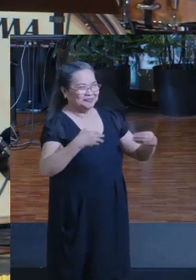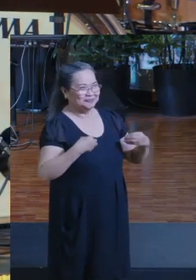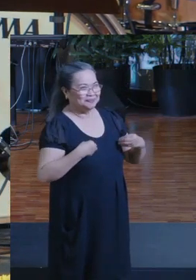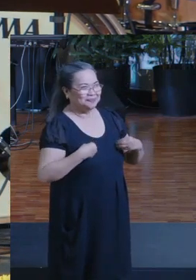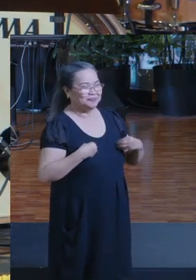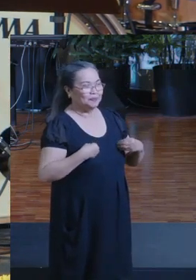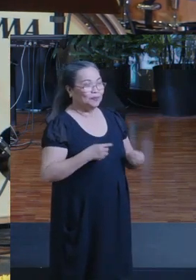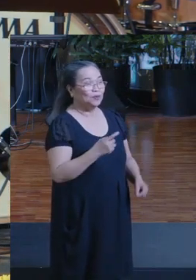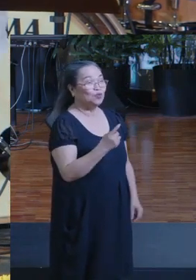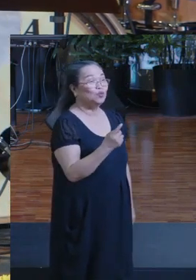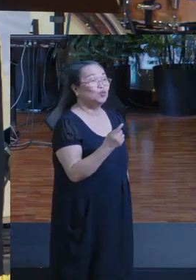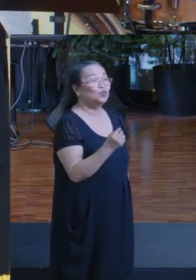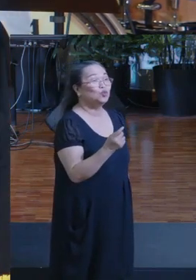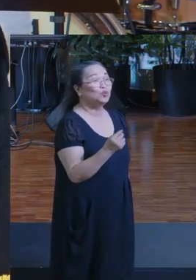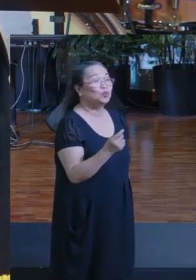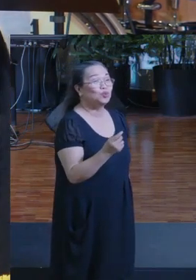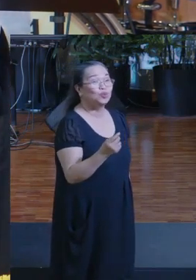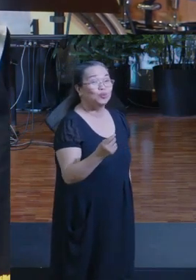silang pwedeng gawin